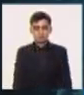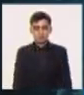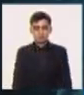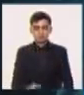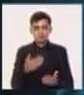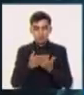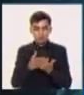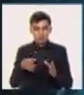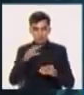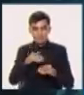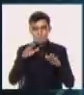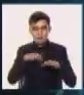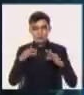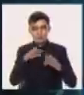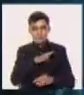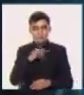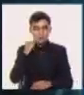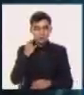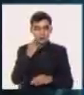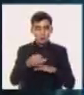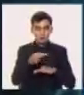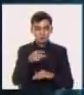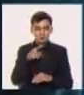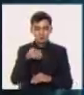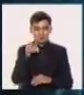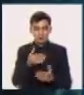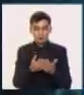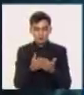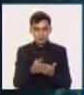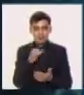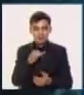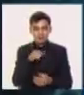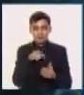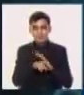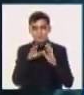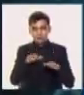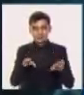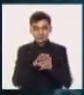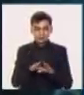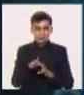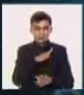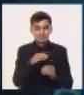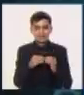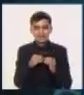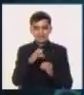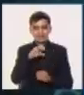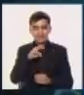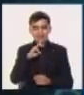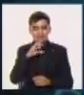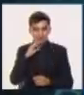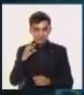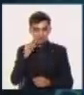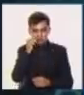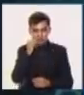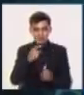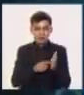Больше всего мест освободилось в Павлодарской области, почти 2000. Здесь законсервировали или закрыли сразу 10 стационаров. В Шымкенте и